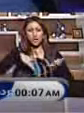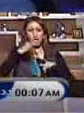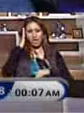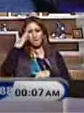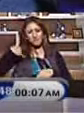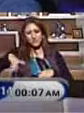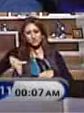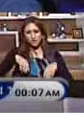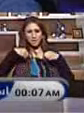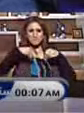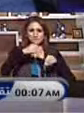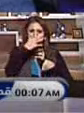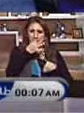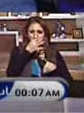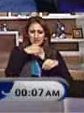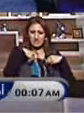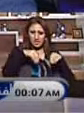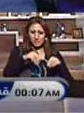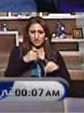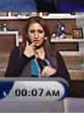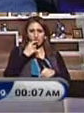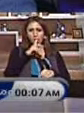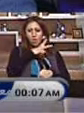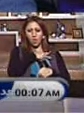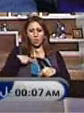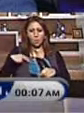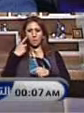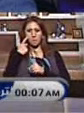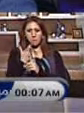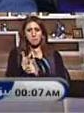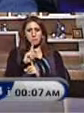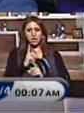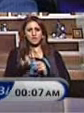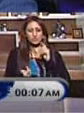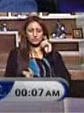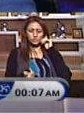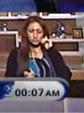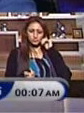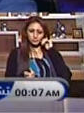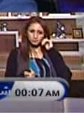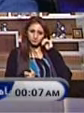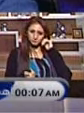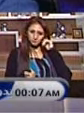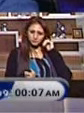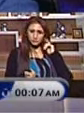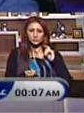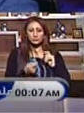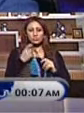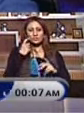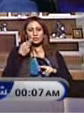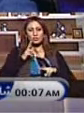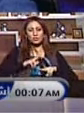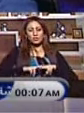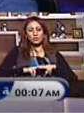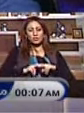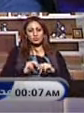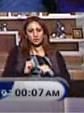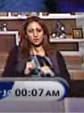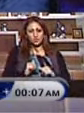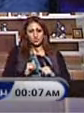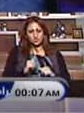شوف ا يعني تعجبت اول امس من يومين كان اخونا الكريم ما شاء الله الاستاذ فهمي اليدي